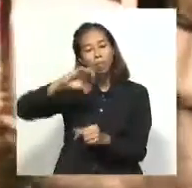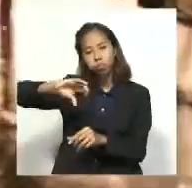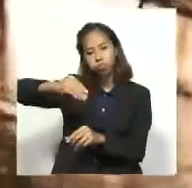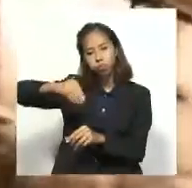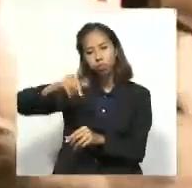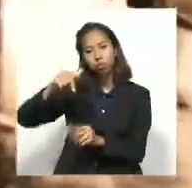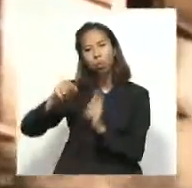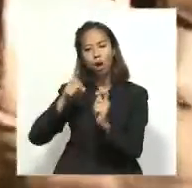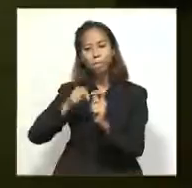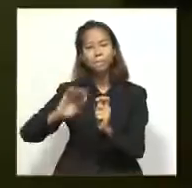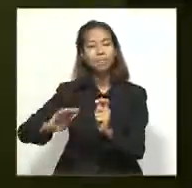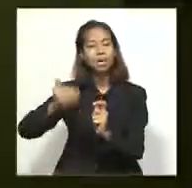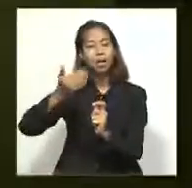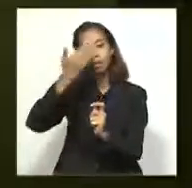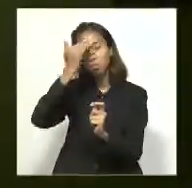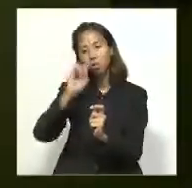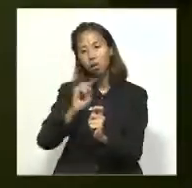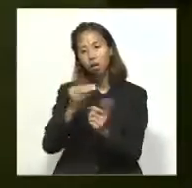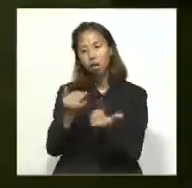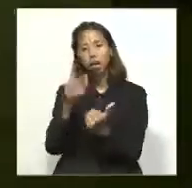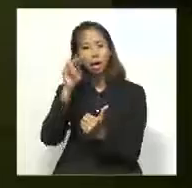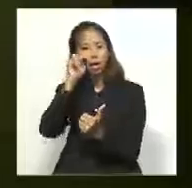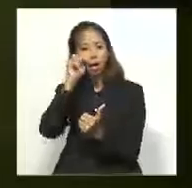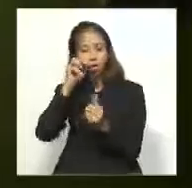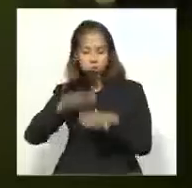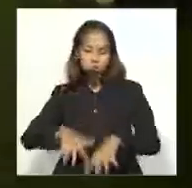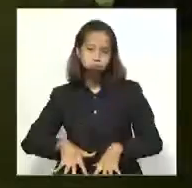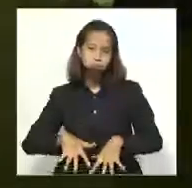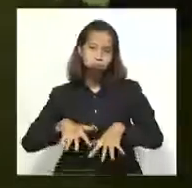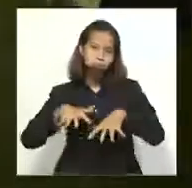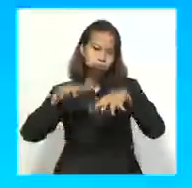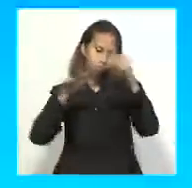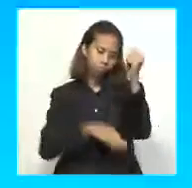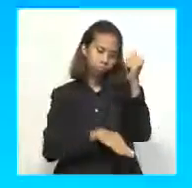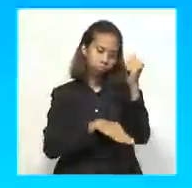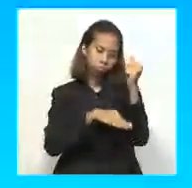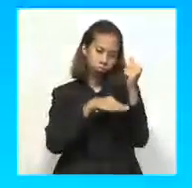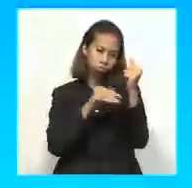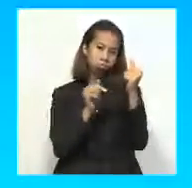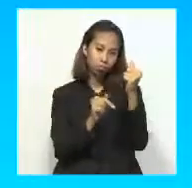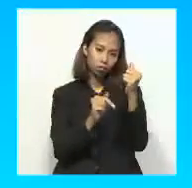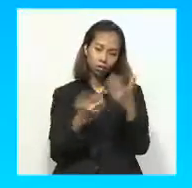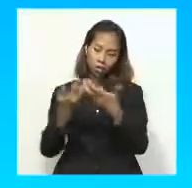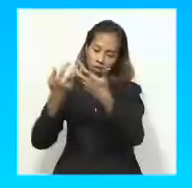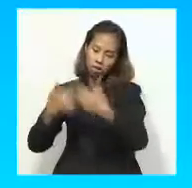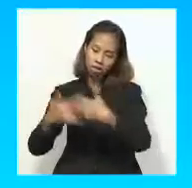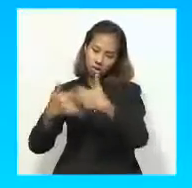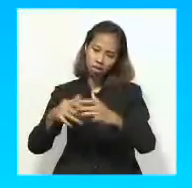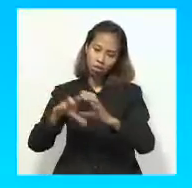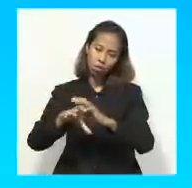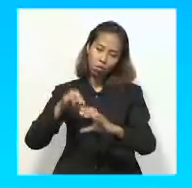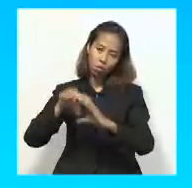บาลเมืองราชบุรีเนื่องจากว่าน้ำได้ท่วมสูงแล้วนะคะโดยเครื่องสูบน้ำเนี่ยต